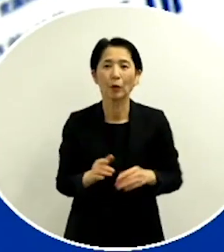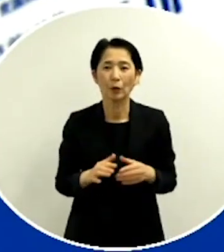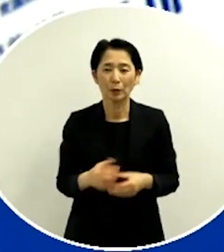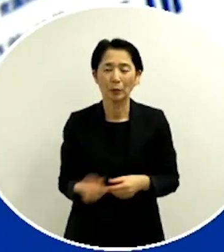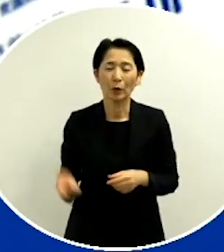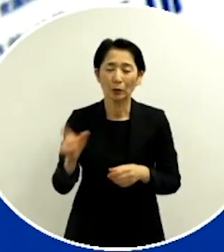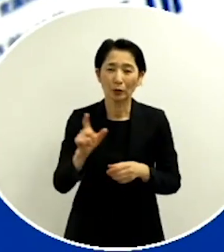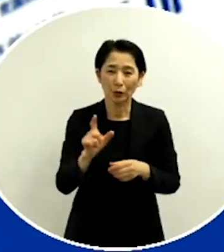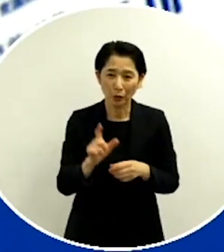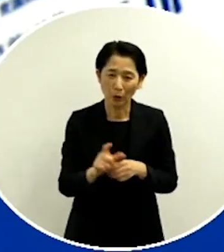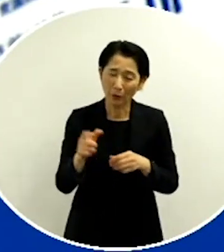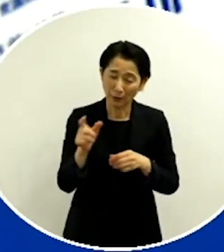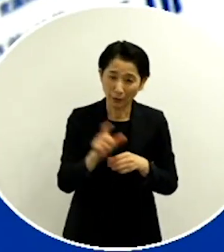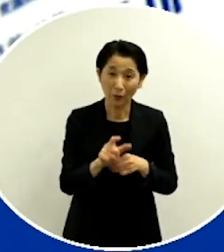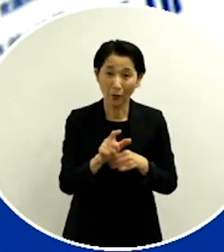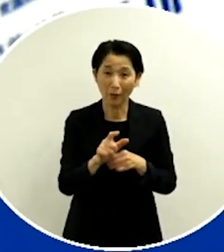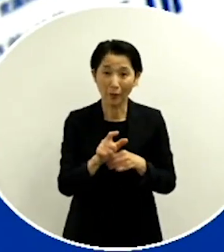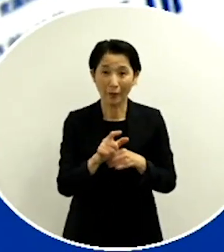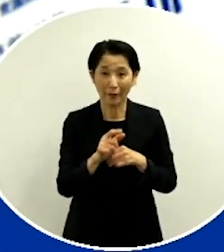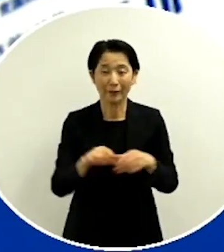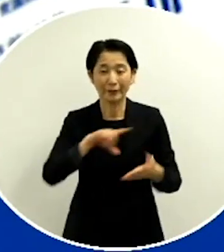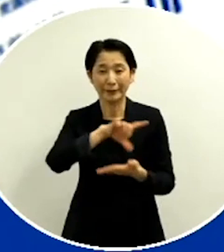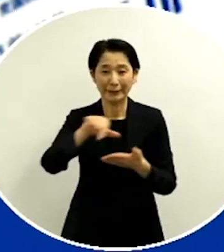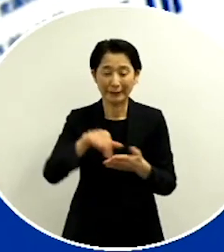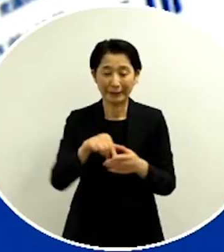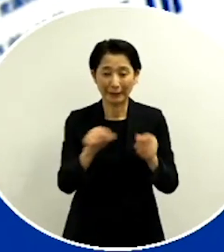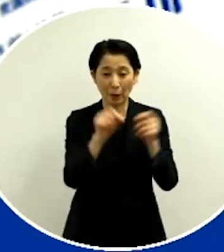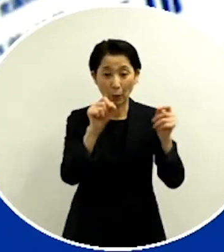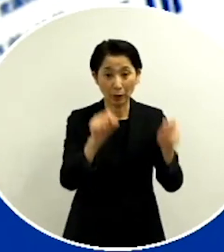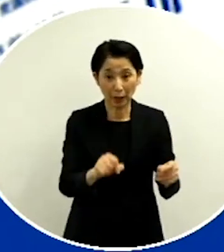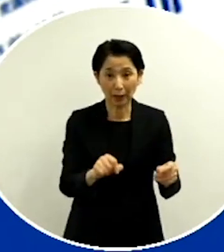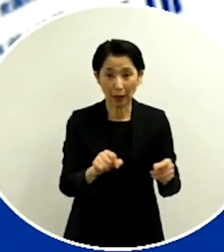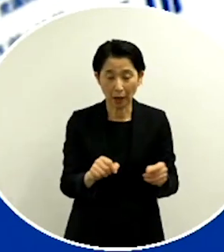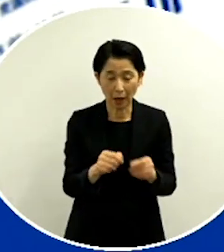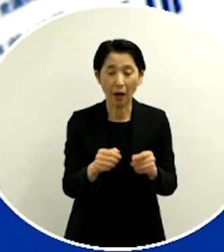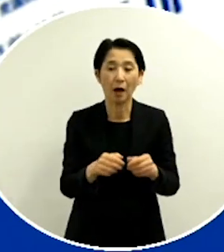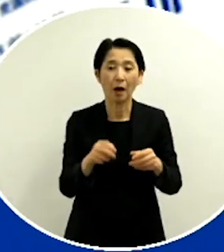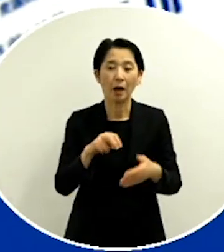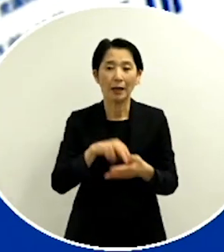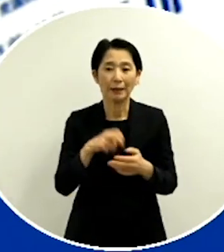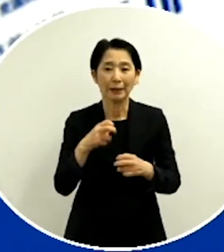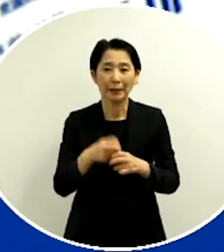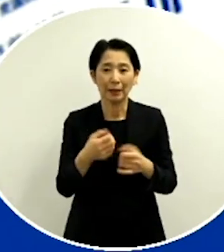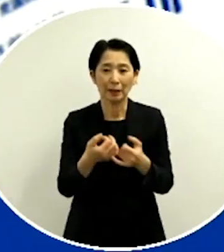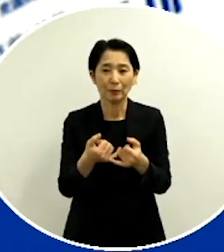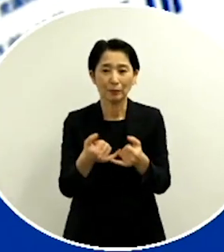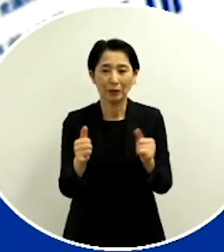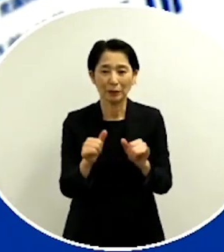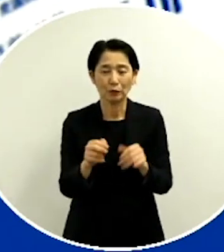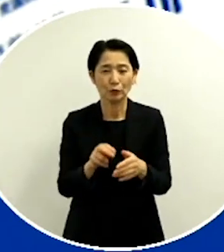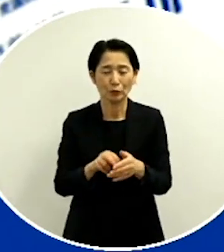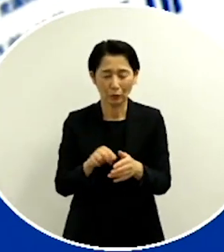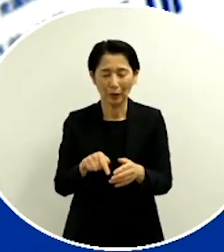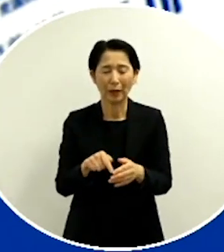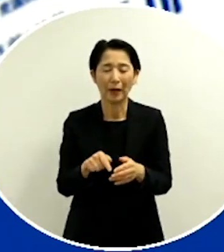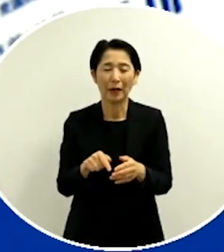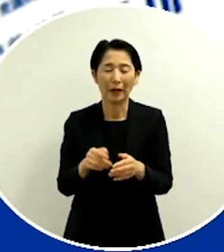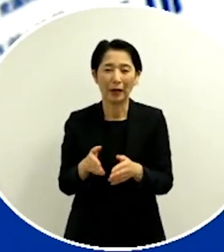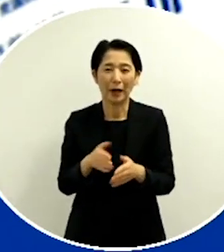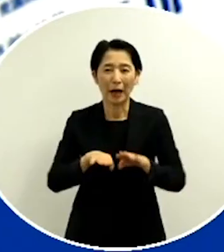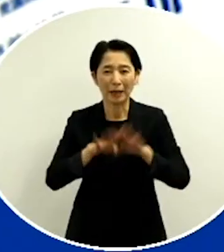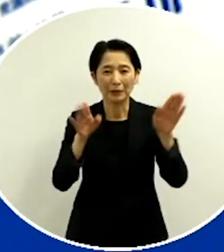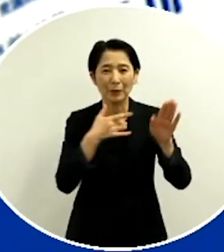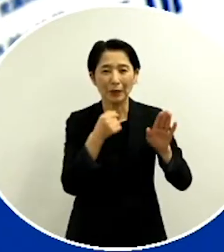もっと身近にもっと舌の身近な地域の問題から立憲民主党とともに精神参加していきたいと思っております